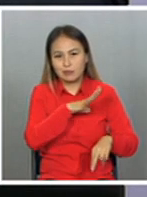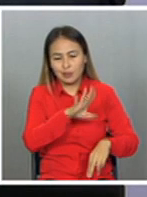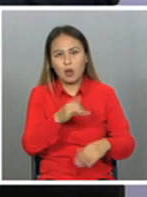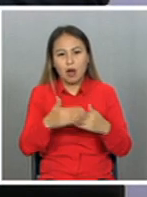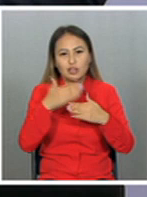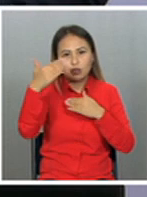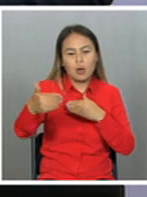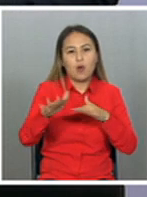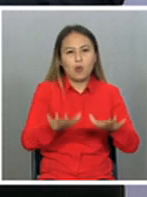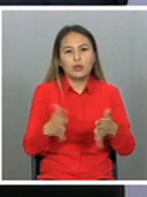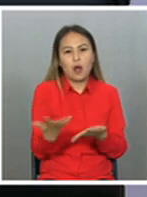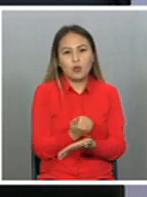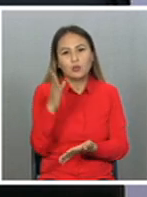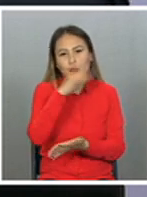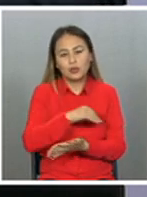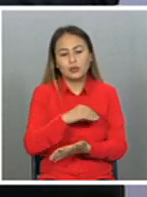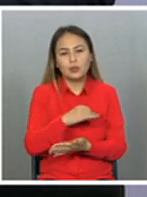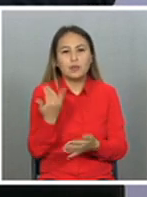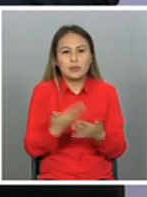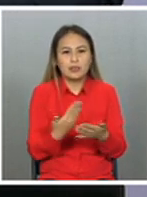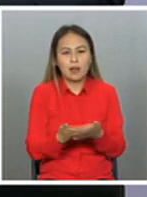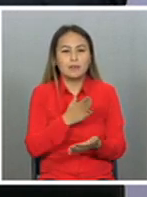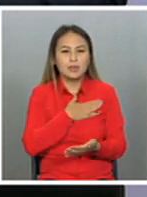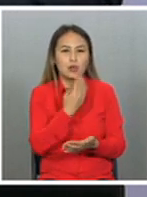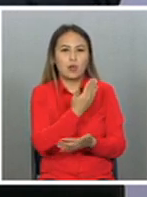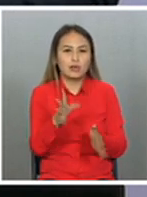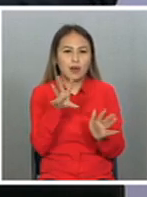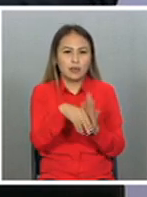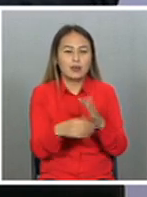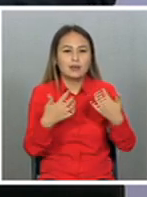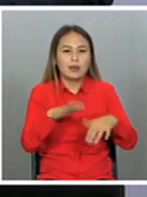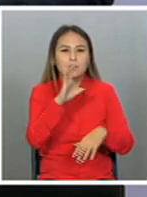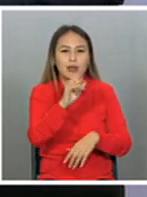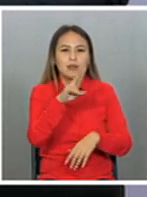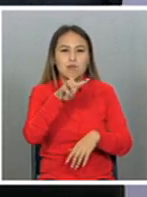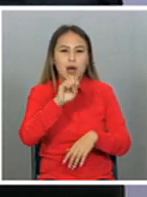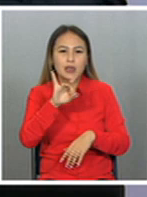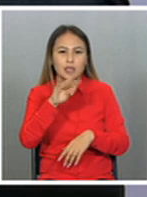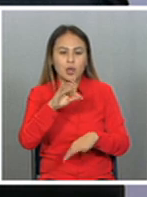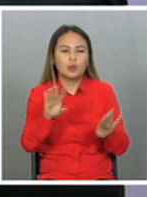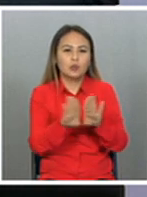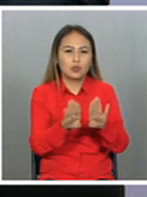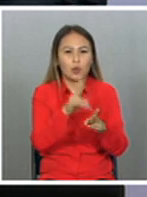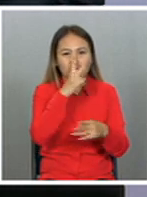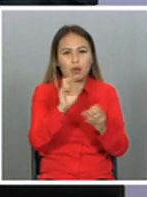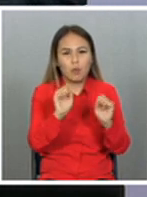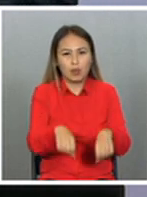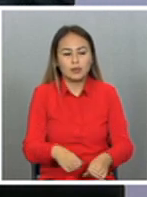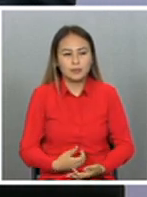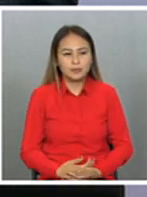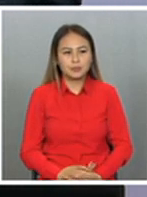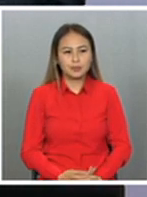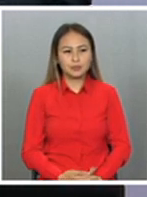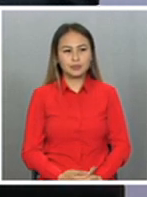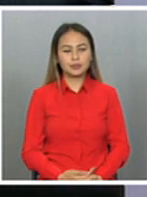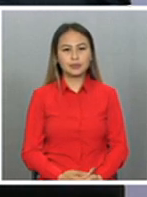алшақтықтар орын алуы мүмкіндігі бар. Мысалы, біз олардың қатарындағы Сан-Мариноны атап көрсетуімізге болады.